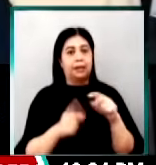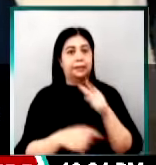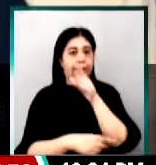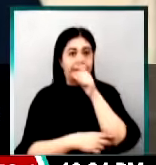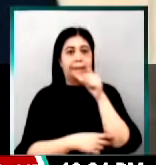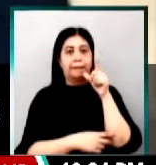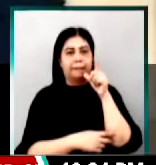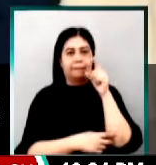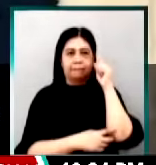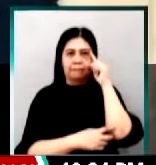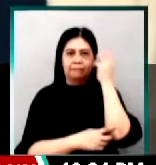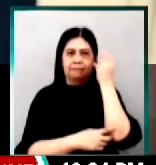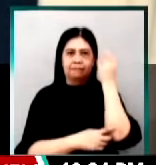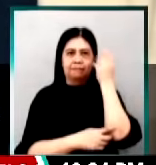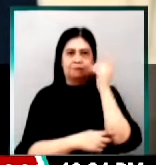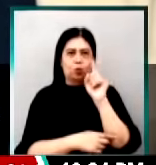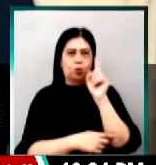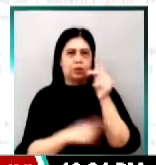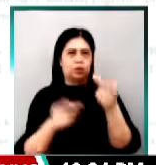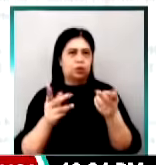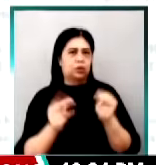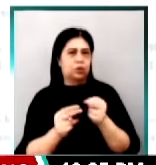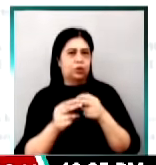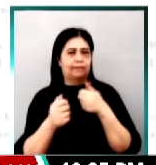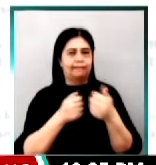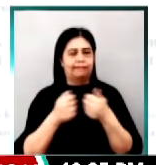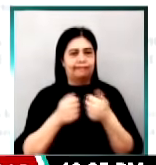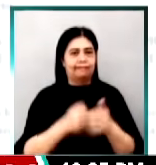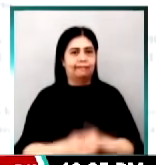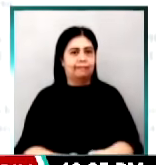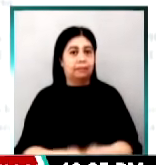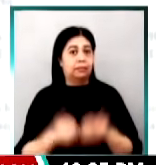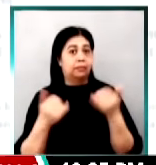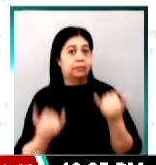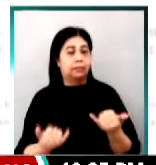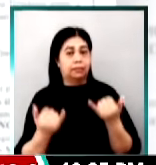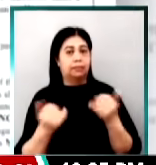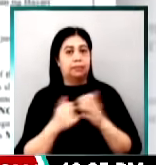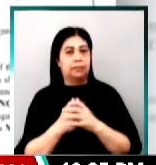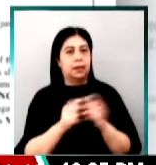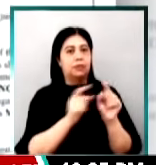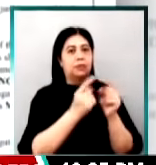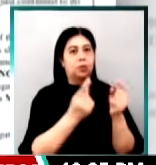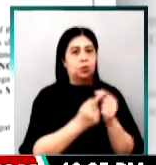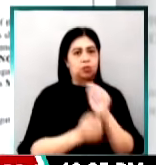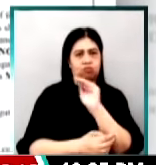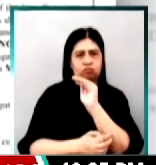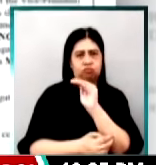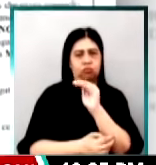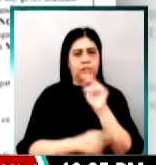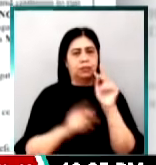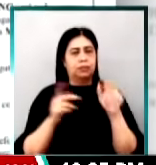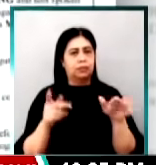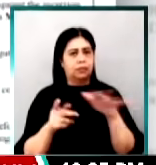pinag-iisipan pa raw kung aling posisyon ang tatakbuhan niya. Ngayon pa lang, may grupo ng nananawagan sa publiko na suportahan si Robredo sa